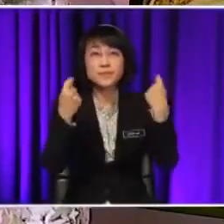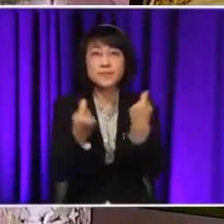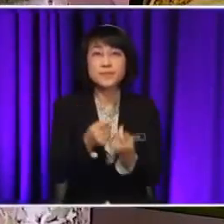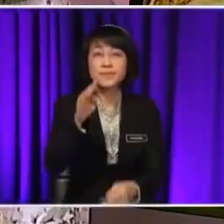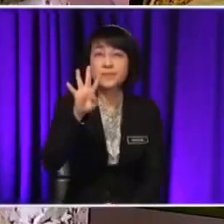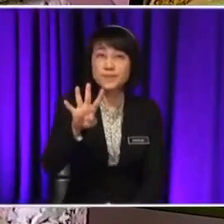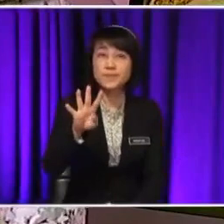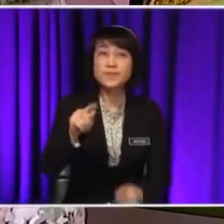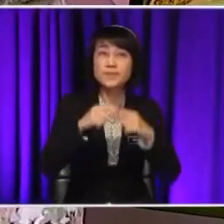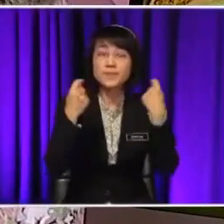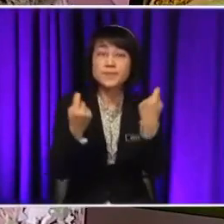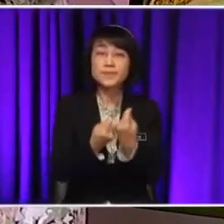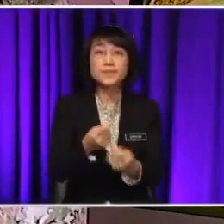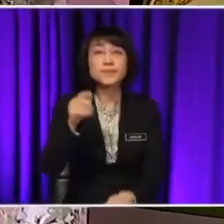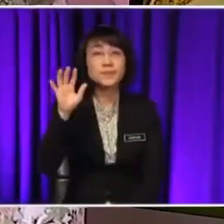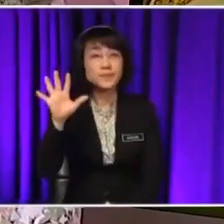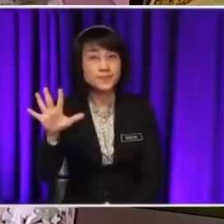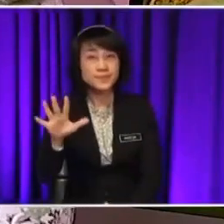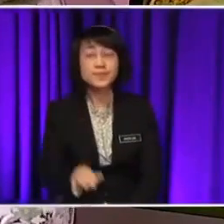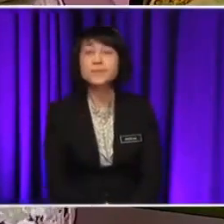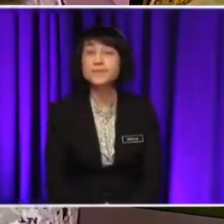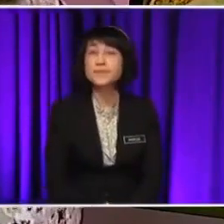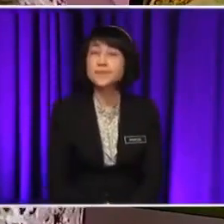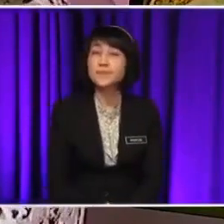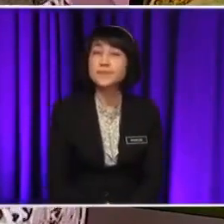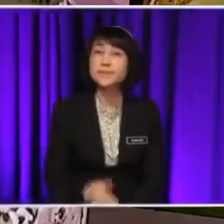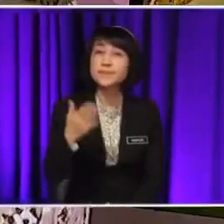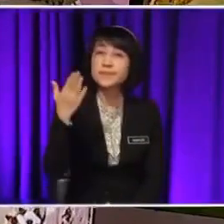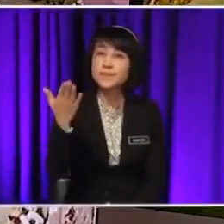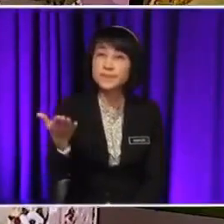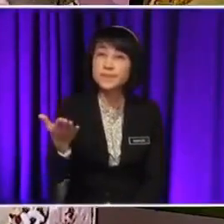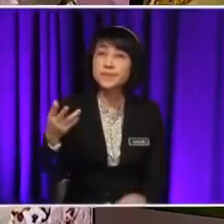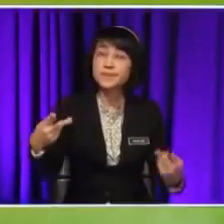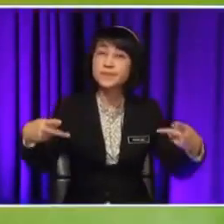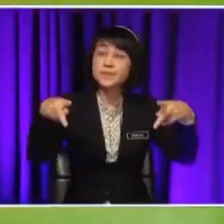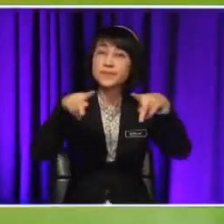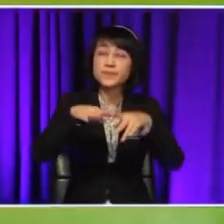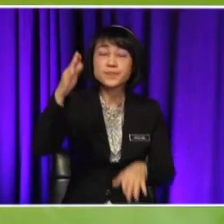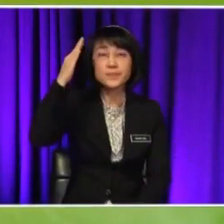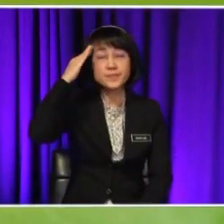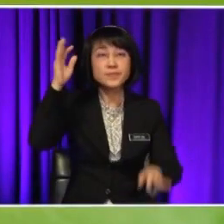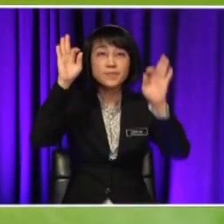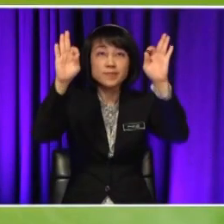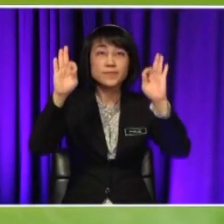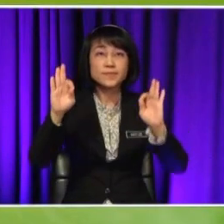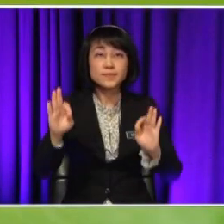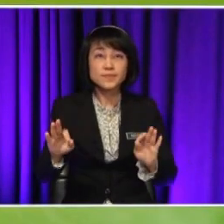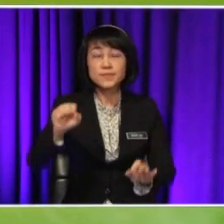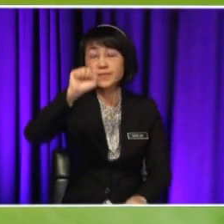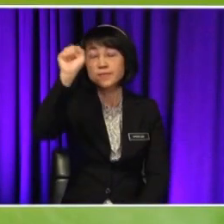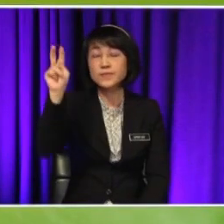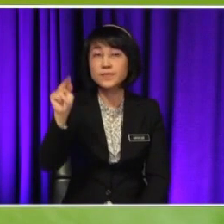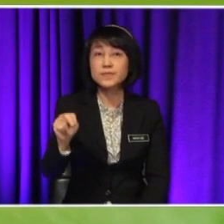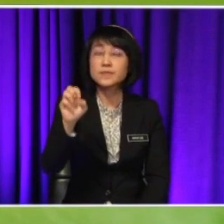mengambil pendidikan seni visual sebagai subjek elektif, anda perlu tahu format instrumen SPM ini. Okey, yang